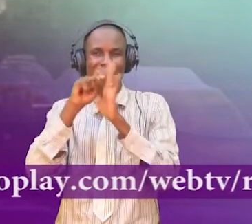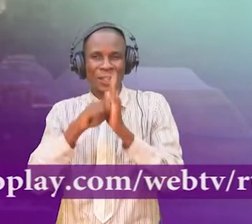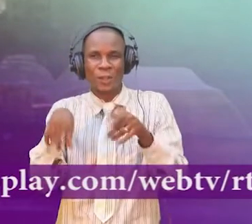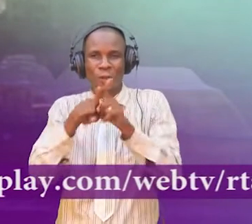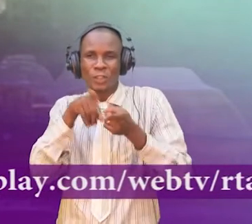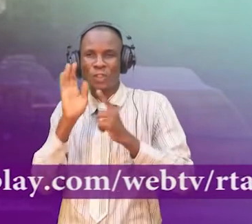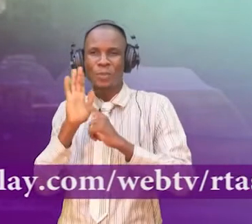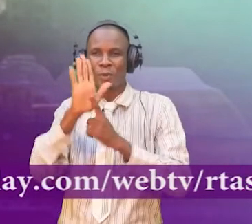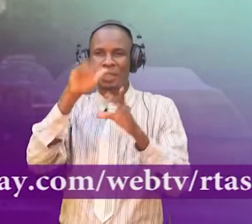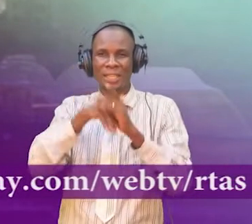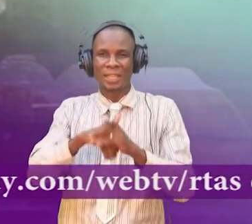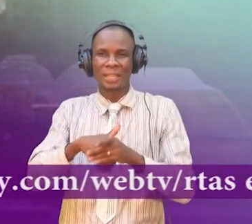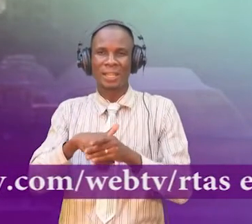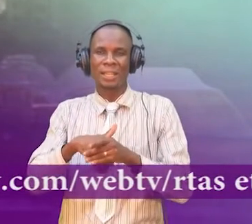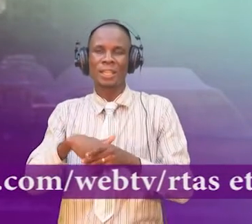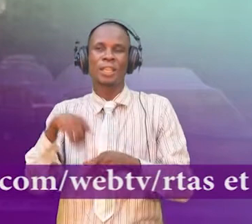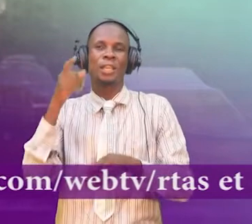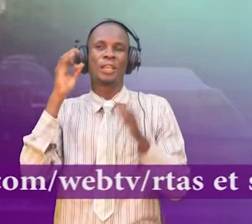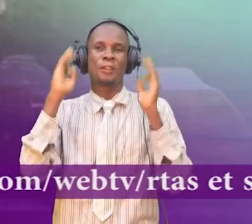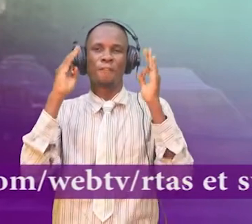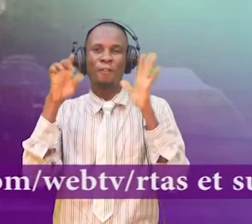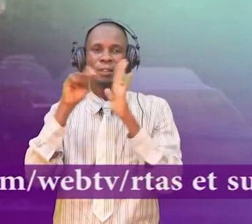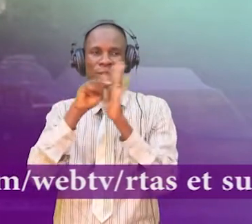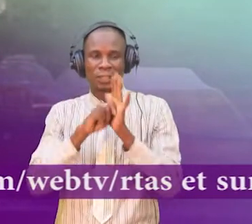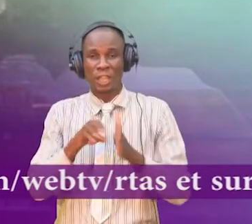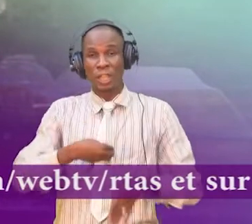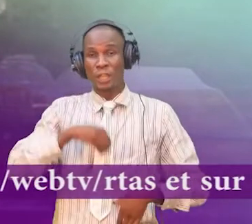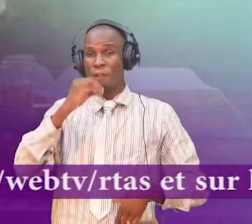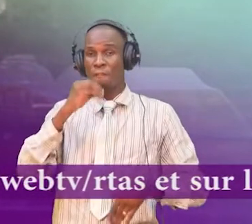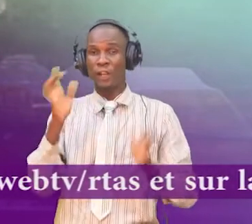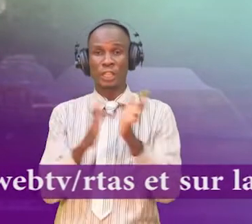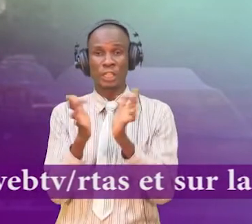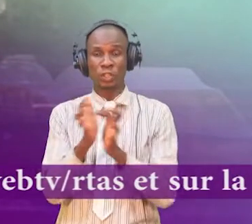penza mosala monene Nzambe asali pona kobikisa biso.